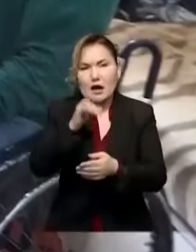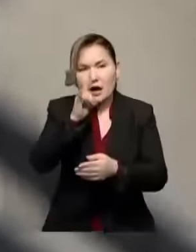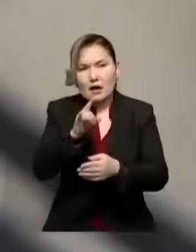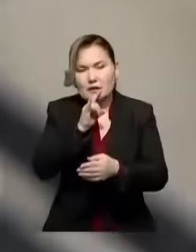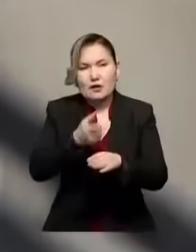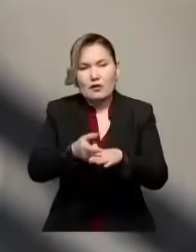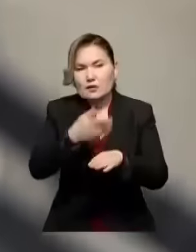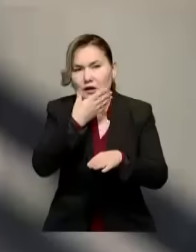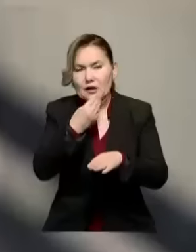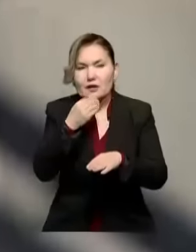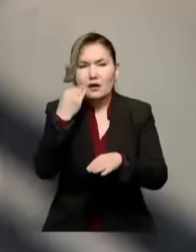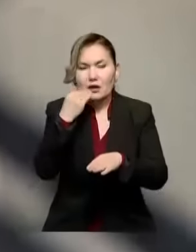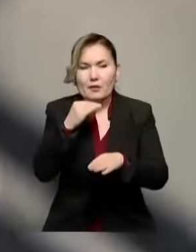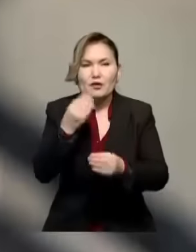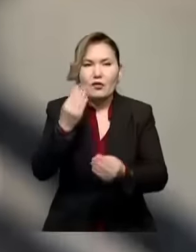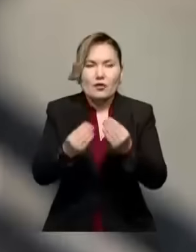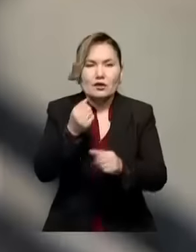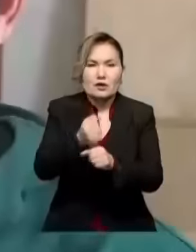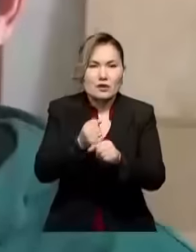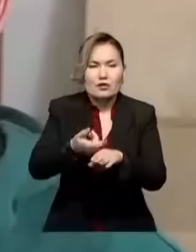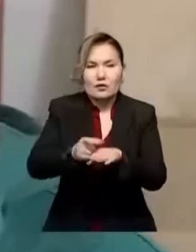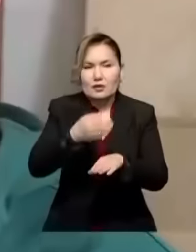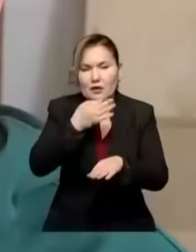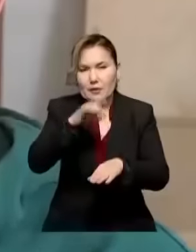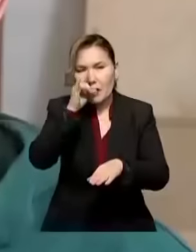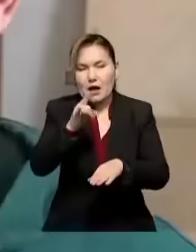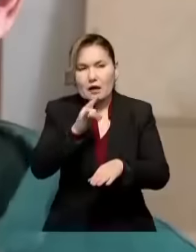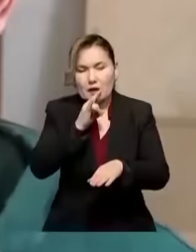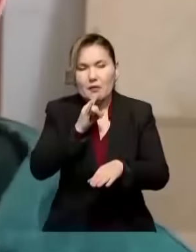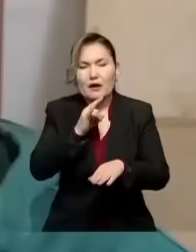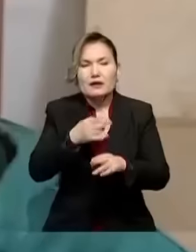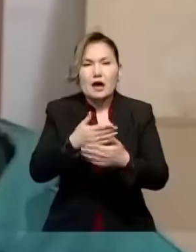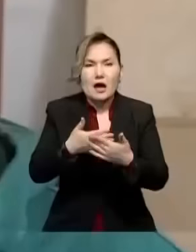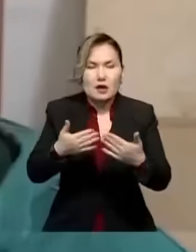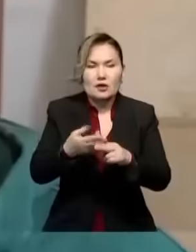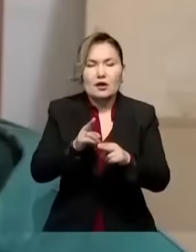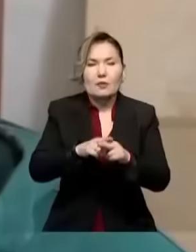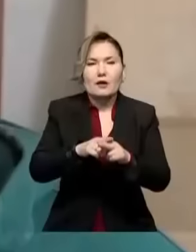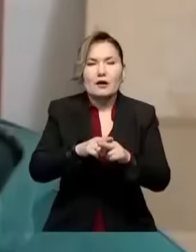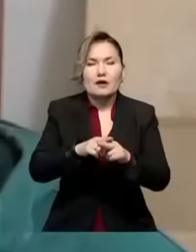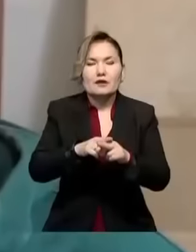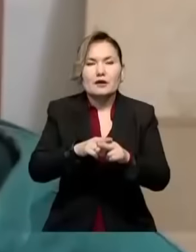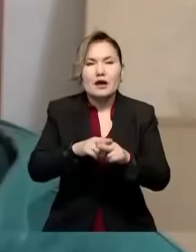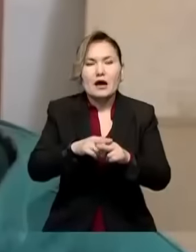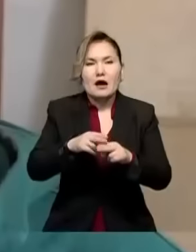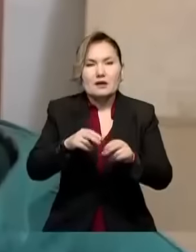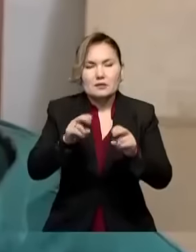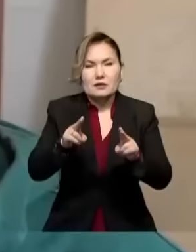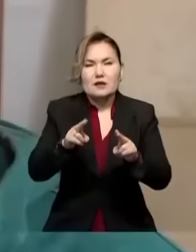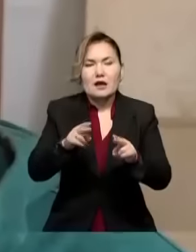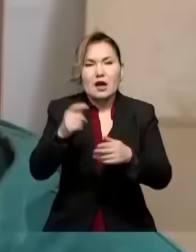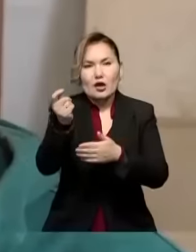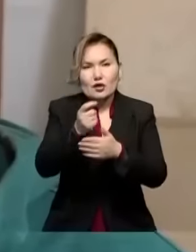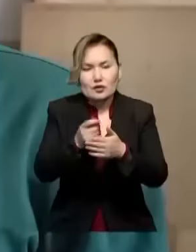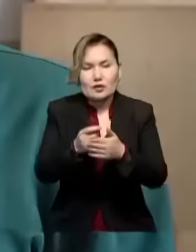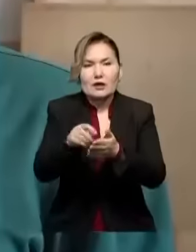накшта кадисилер менен оюнчуктар жасаганды унатат. Казакша эртегилерден жақсы бір суреттерін салып, балдарға түсінікті бір қиын